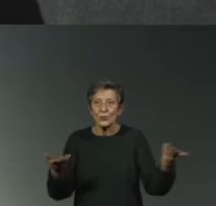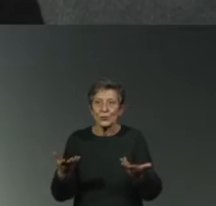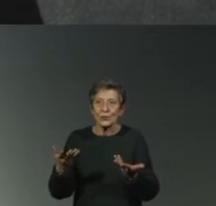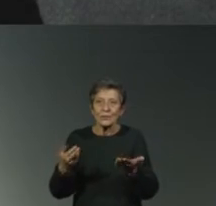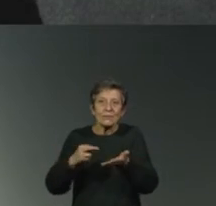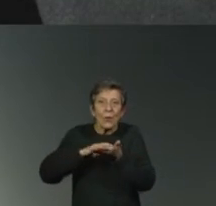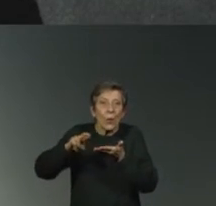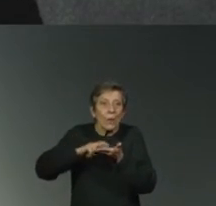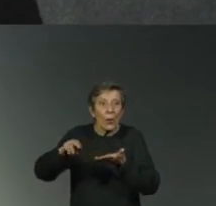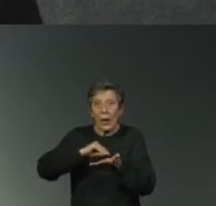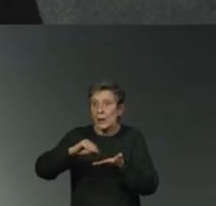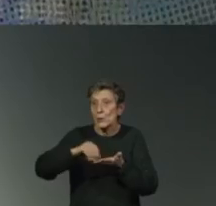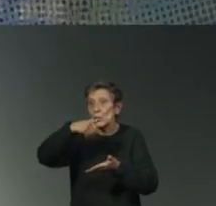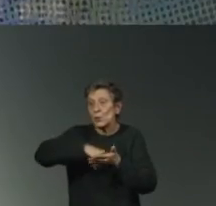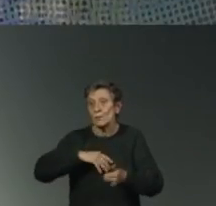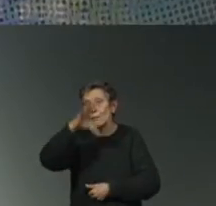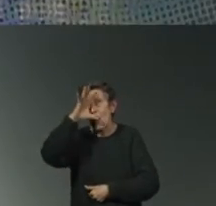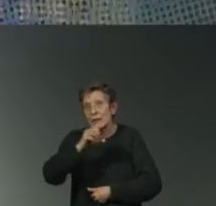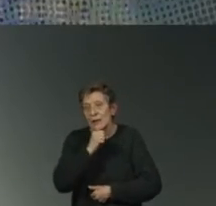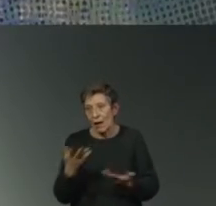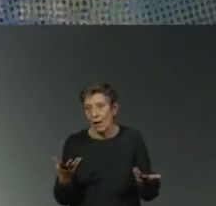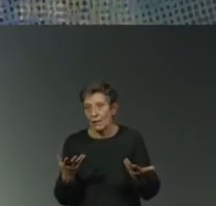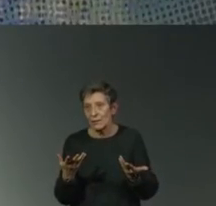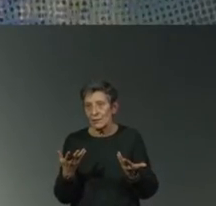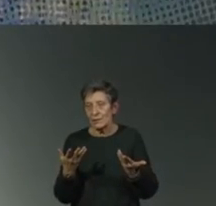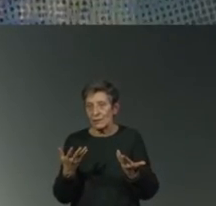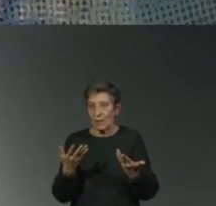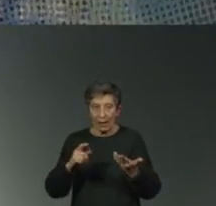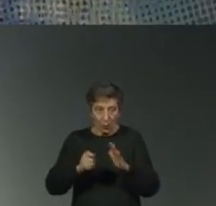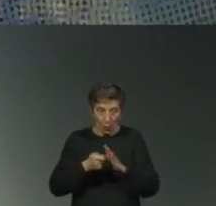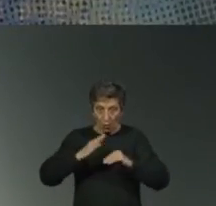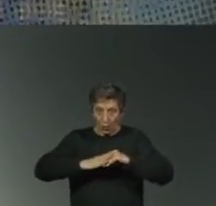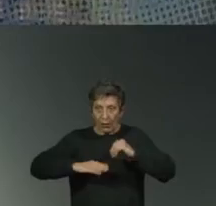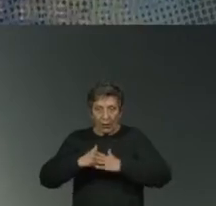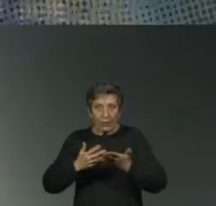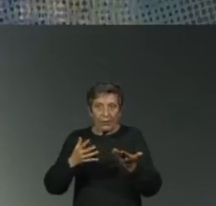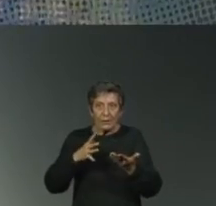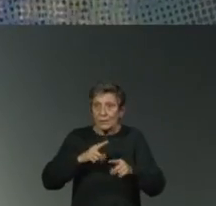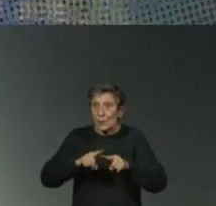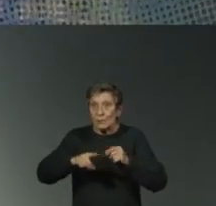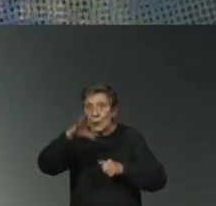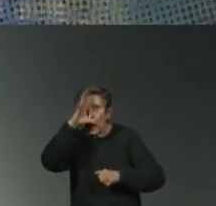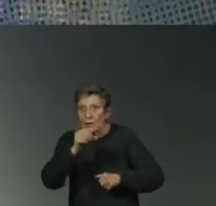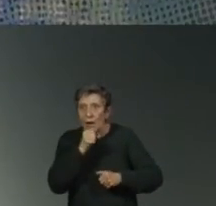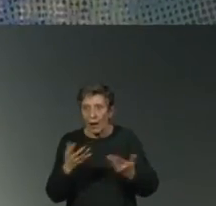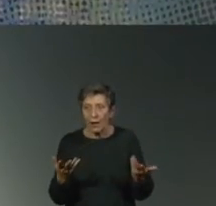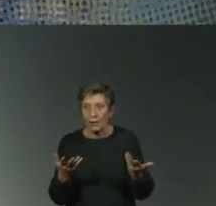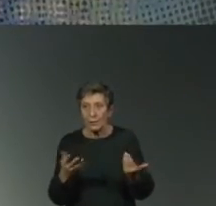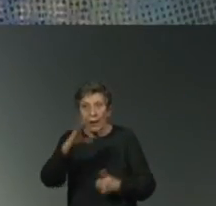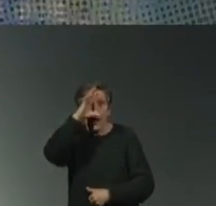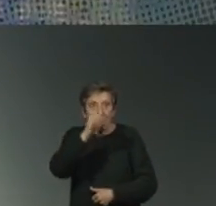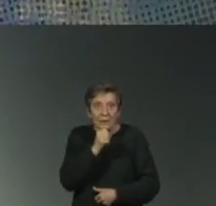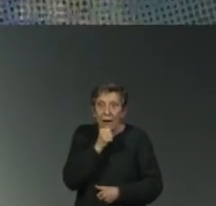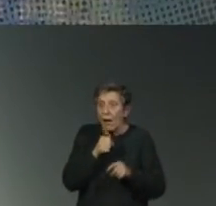romans, de l'élaboration du livre, ont fait que c'est dans ce